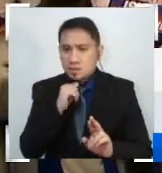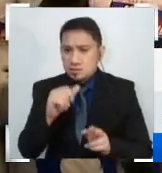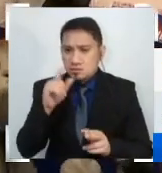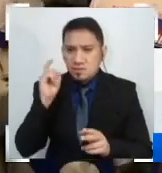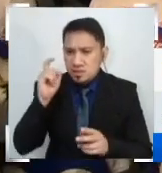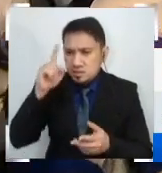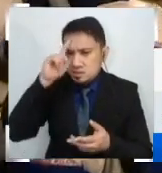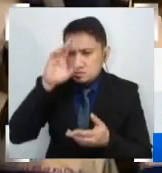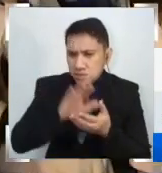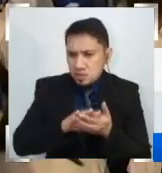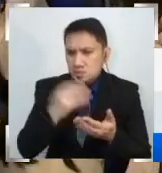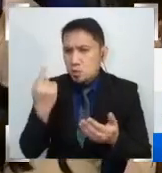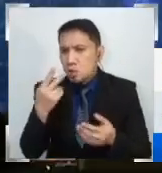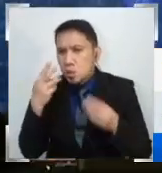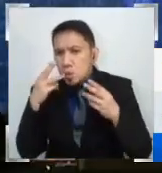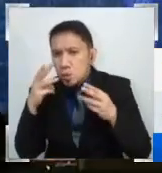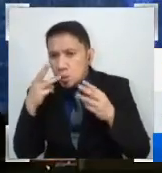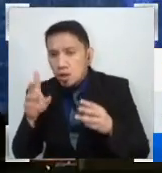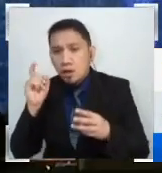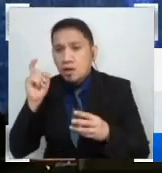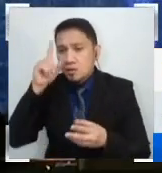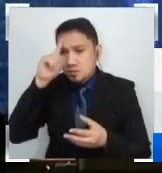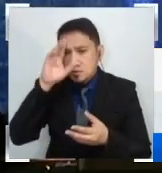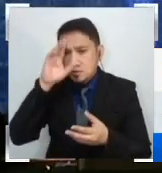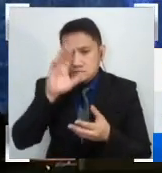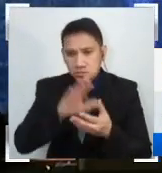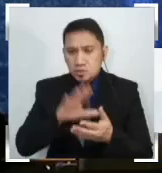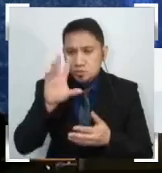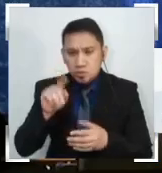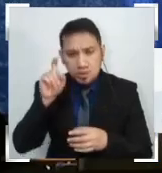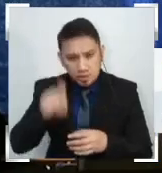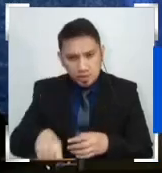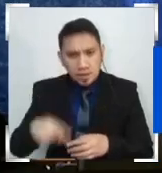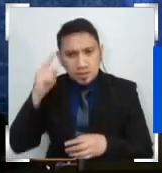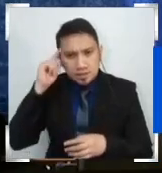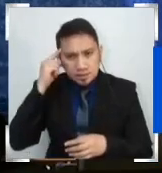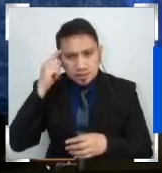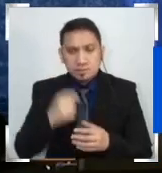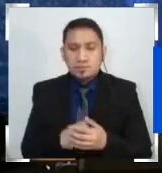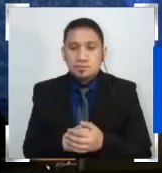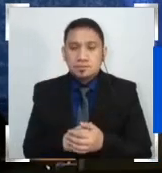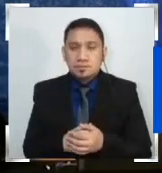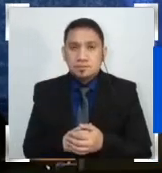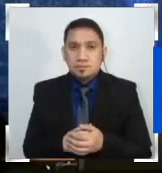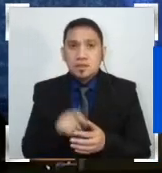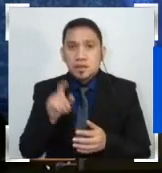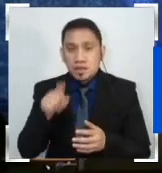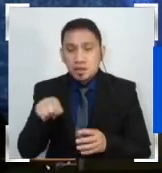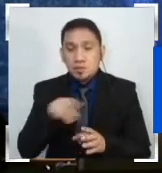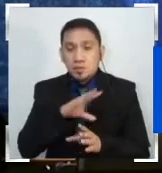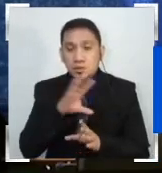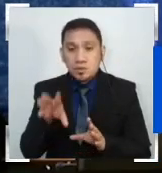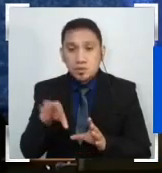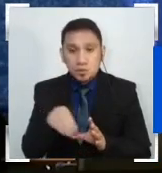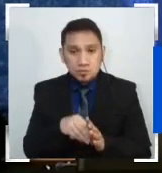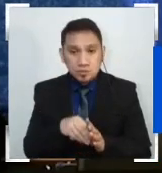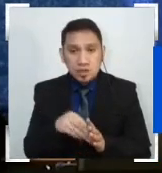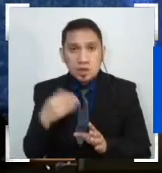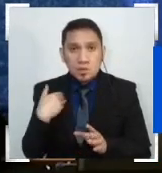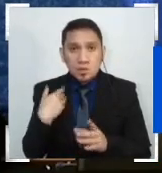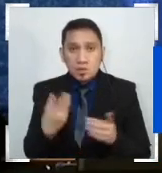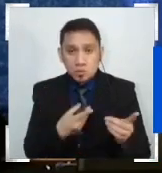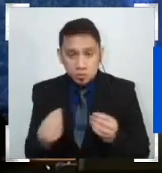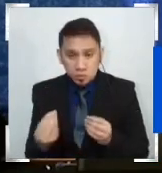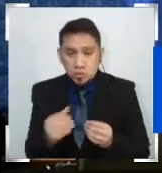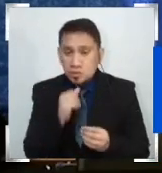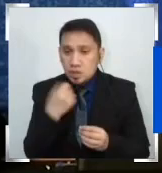sa social media. We have to do our part, not only as a youth, hindi lang